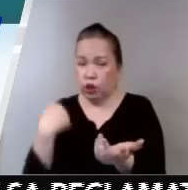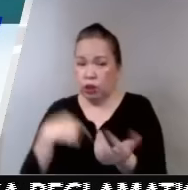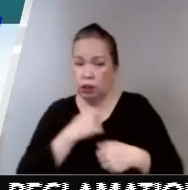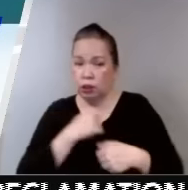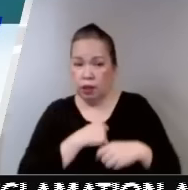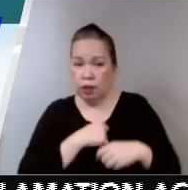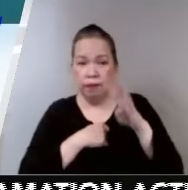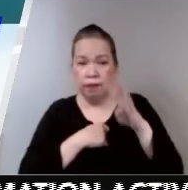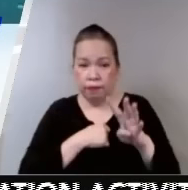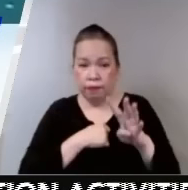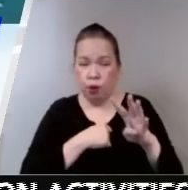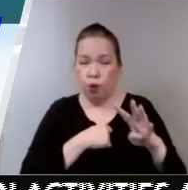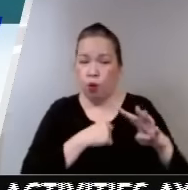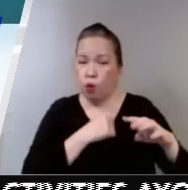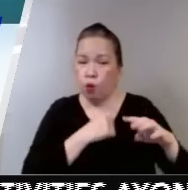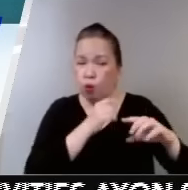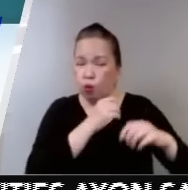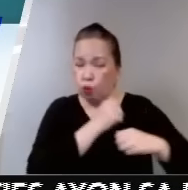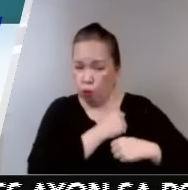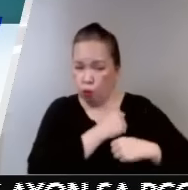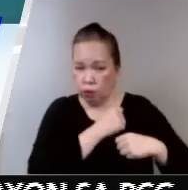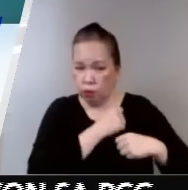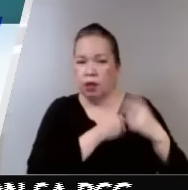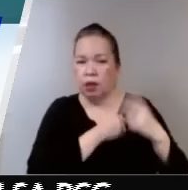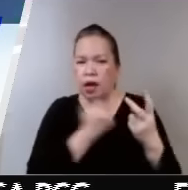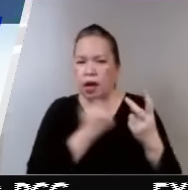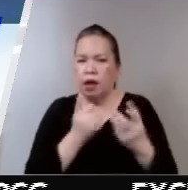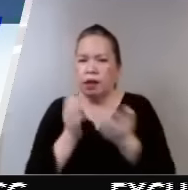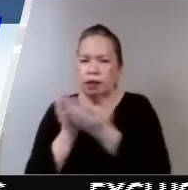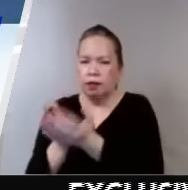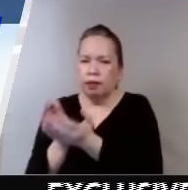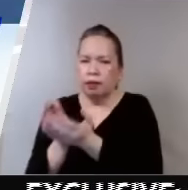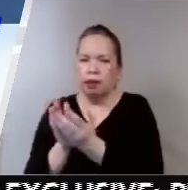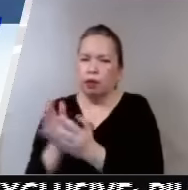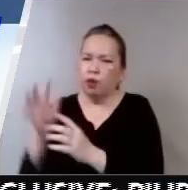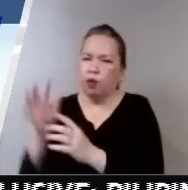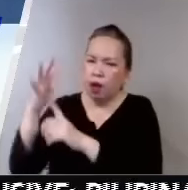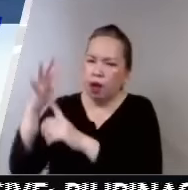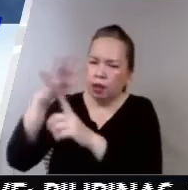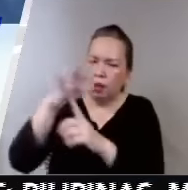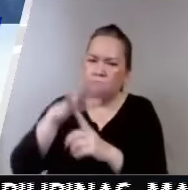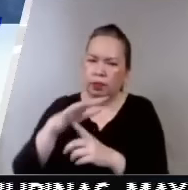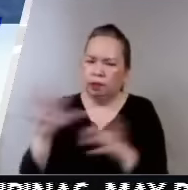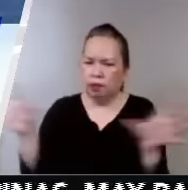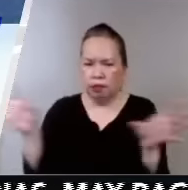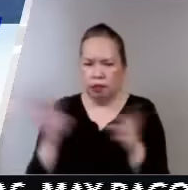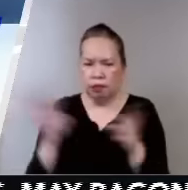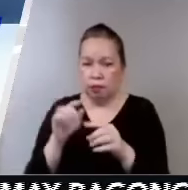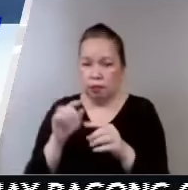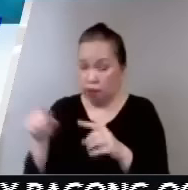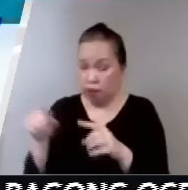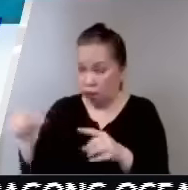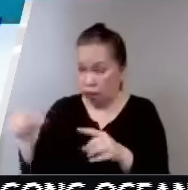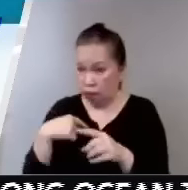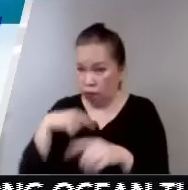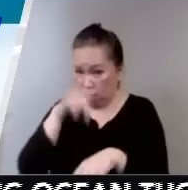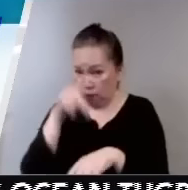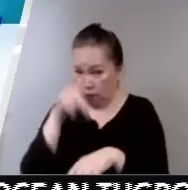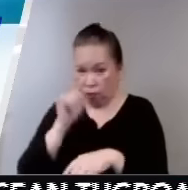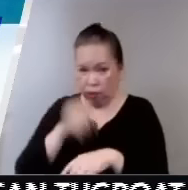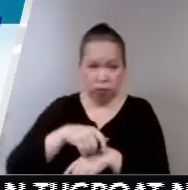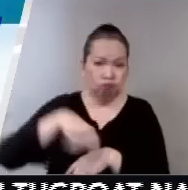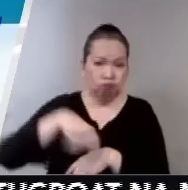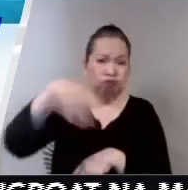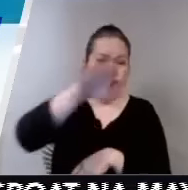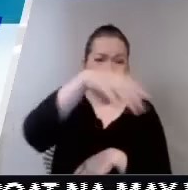Coast Guard at meron pang mga barko at helicopter ng Chinese Navy. Ang tanong ngayon, kaya ba itong itaboy ng ating Coast Guard? Kaya rin ba